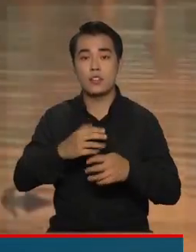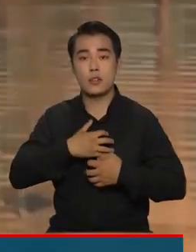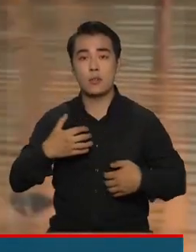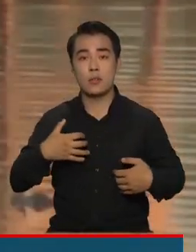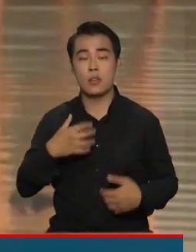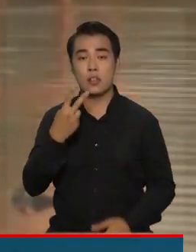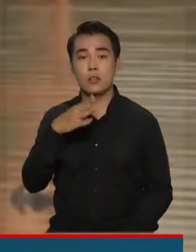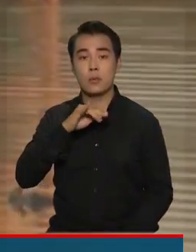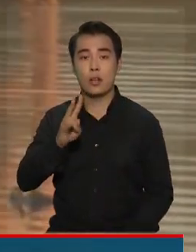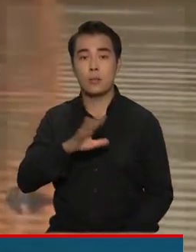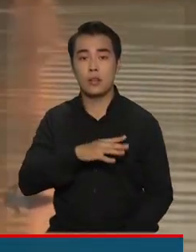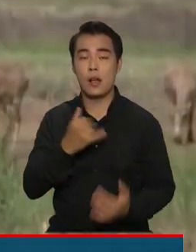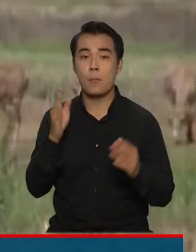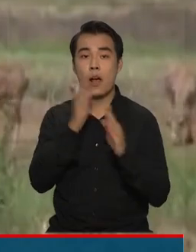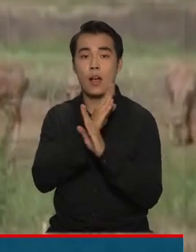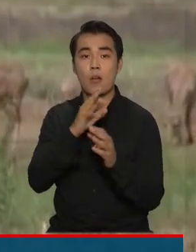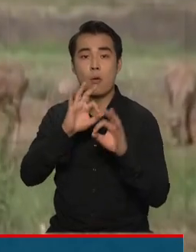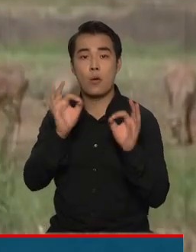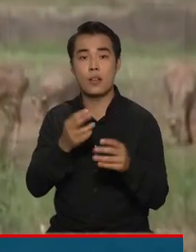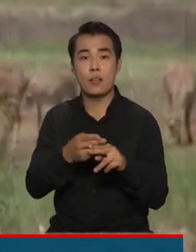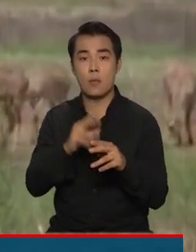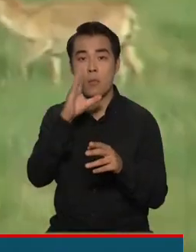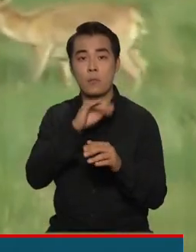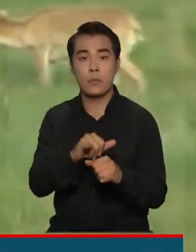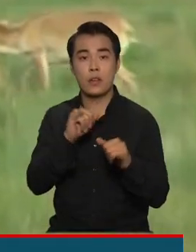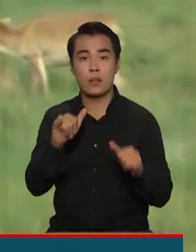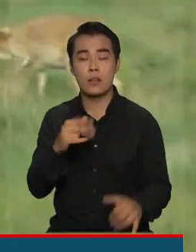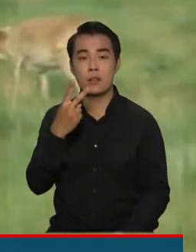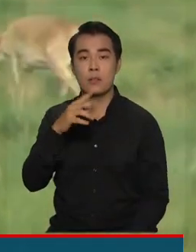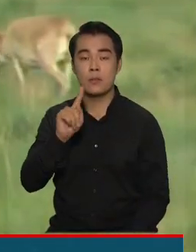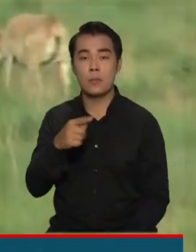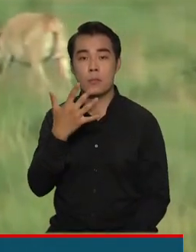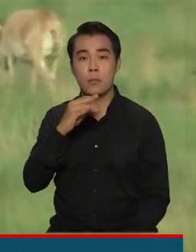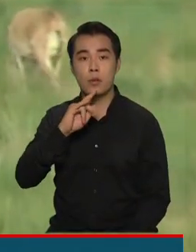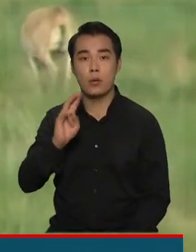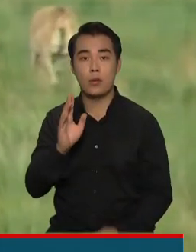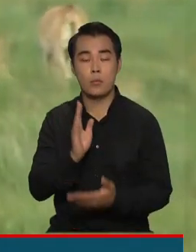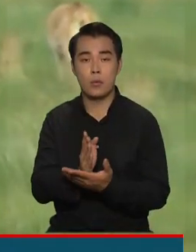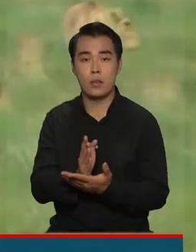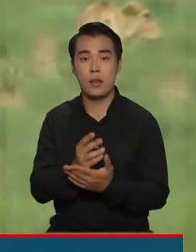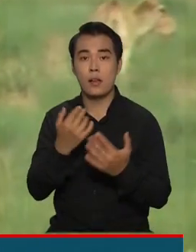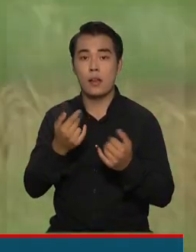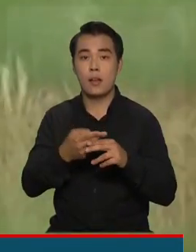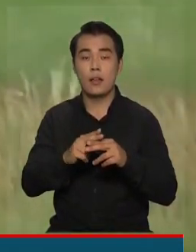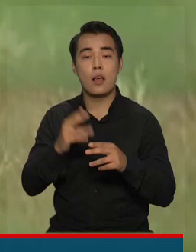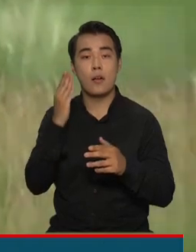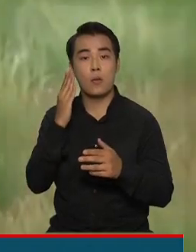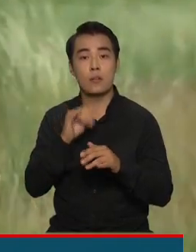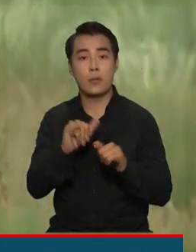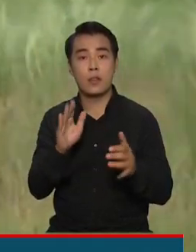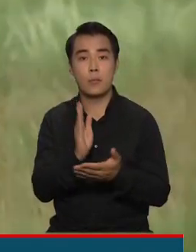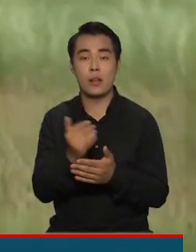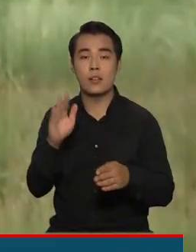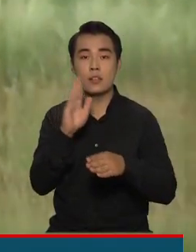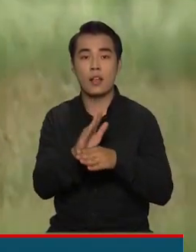к 2 000 000. По прогнозам, осенью их число может превысить уже 2,5 000 000 особей. Рост поголовья есть, теперь стоит